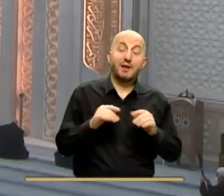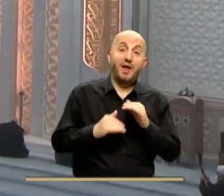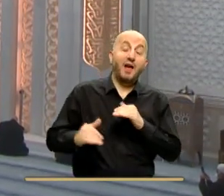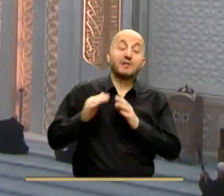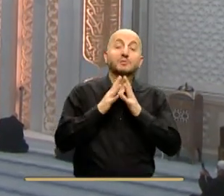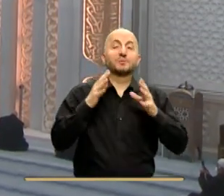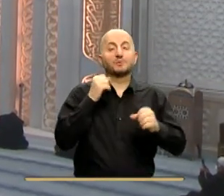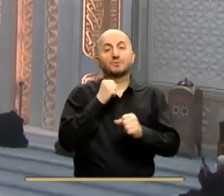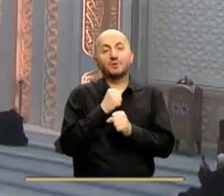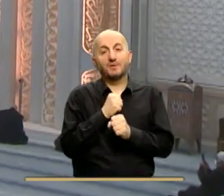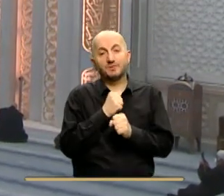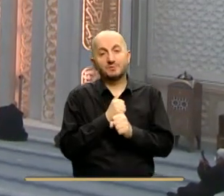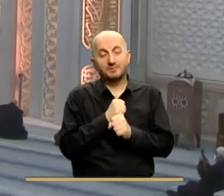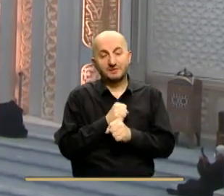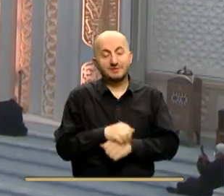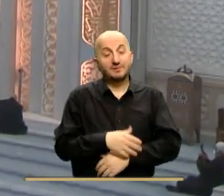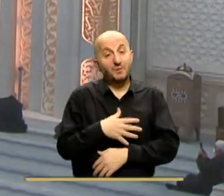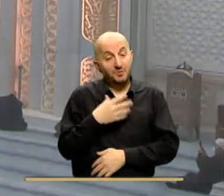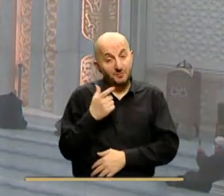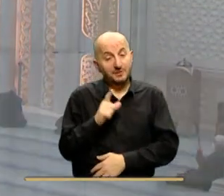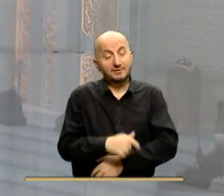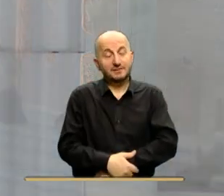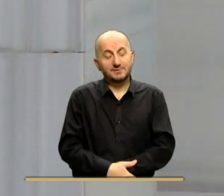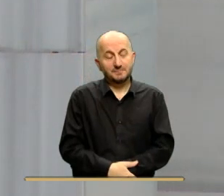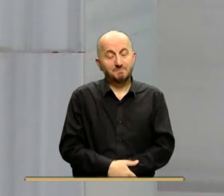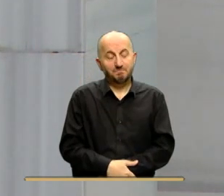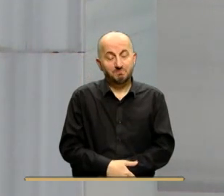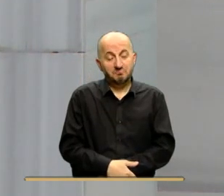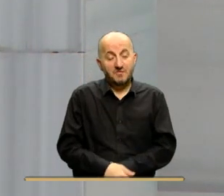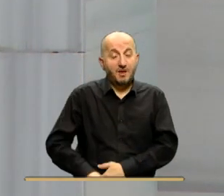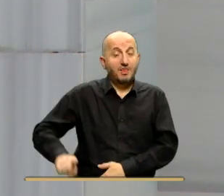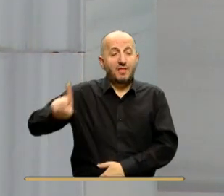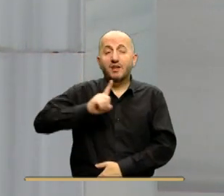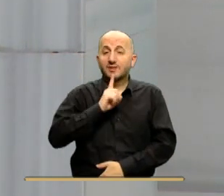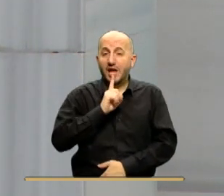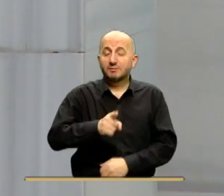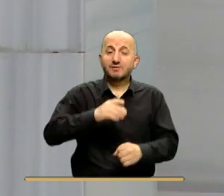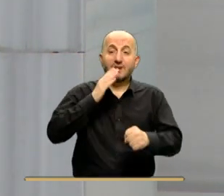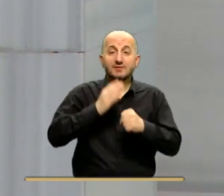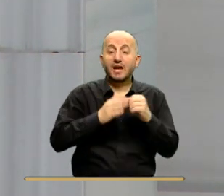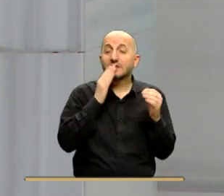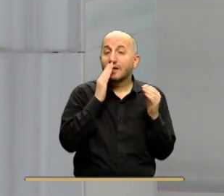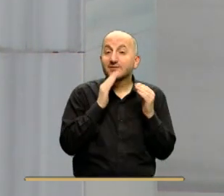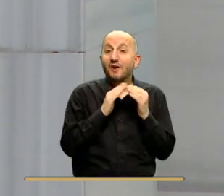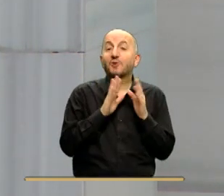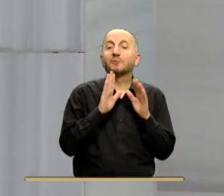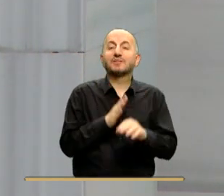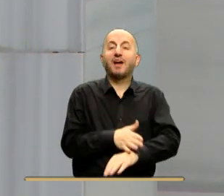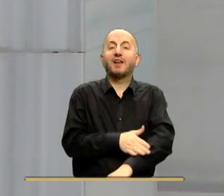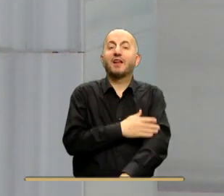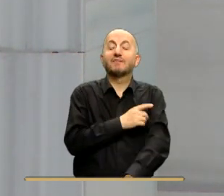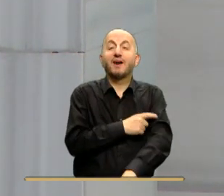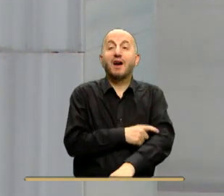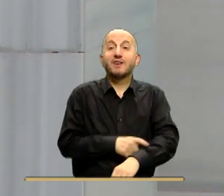büyük görevimiz, şiarımız olmalıdır. Allah'ın emir ve yasaklarına riayet etmeden, helal ve